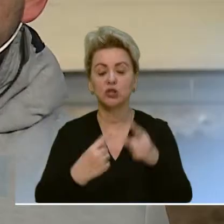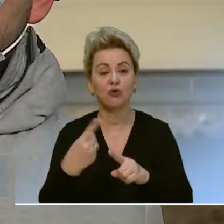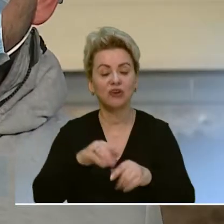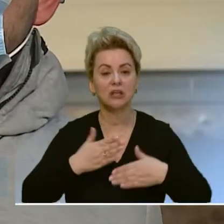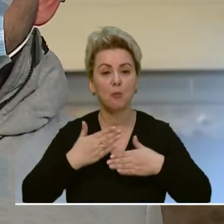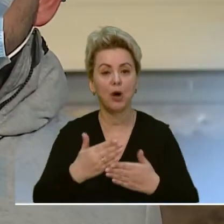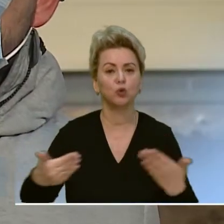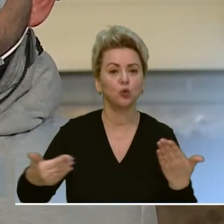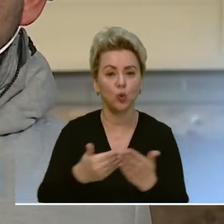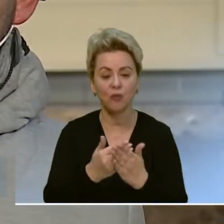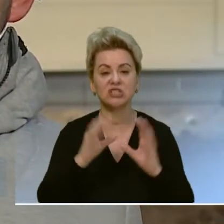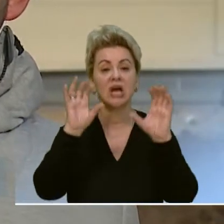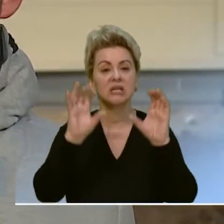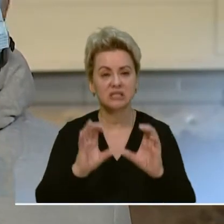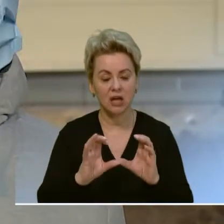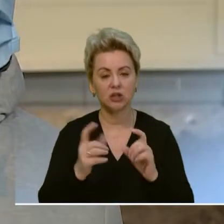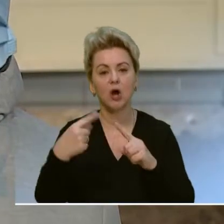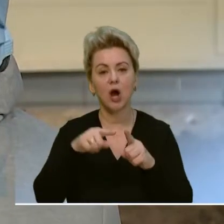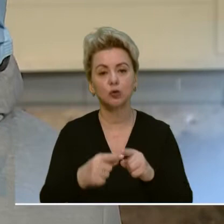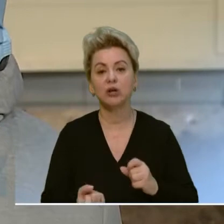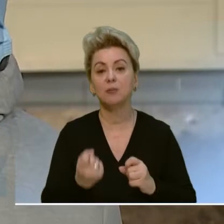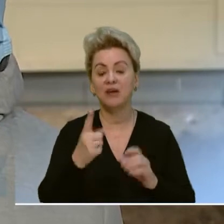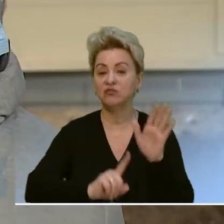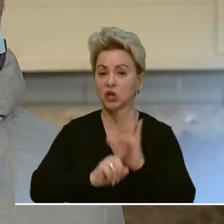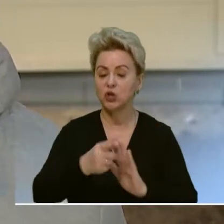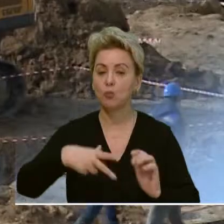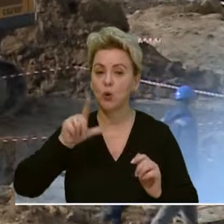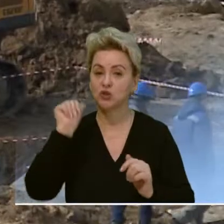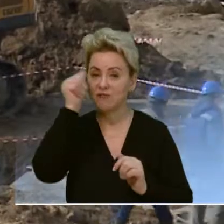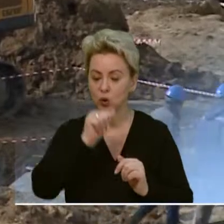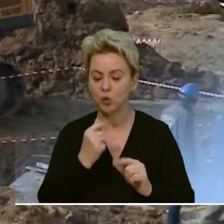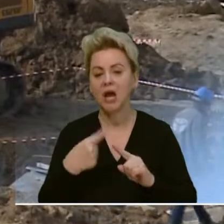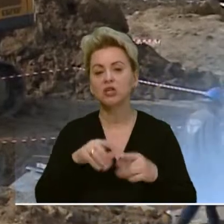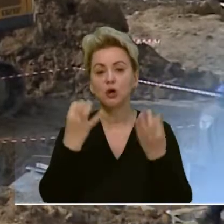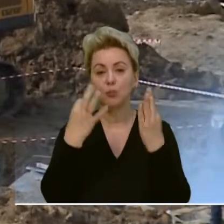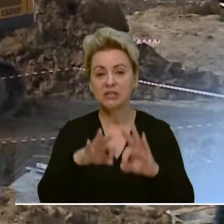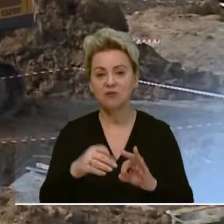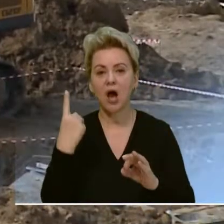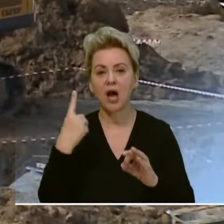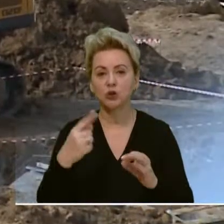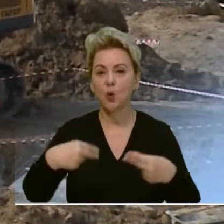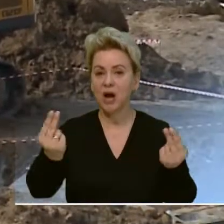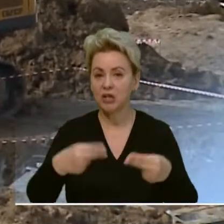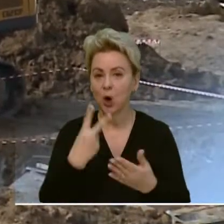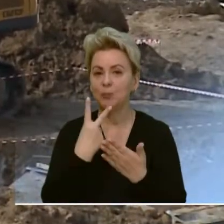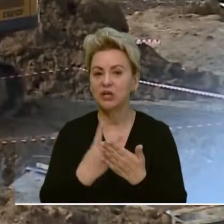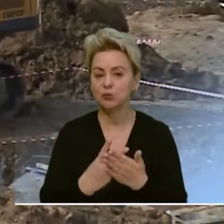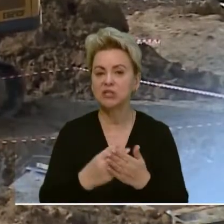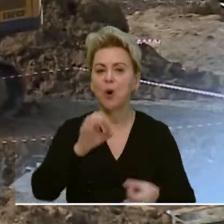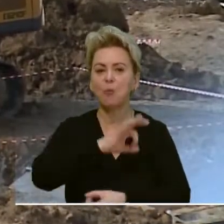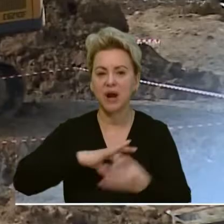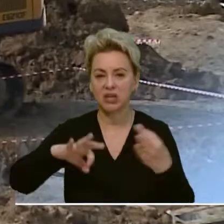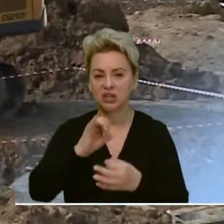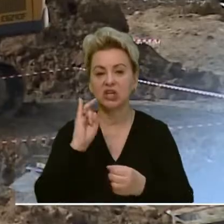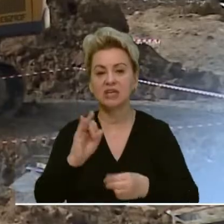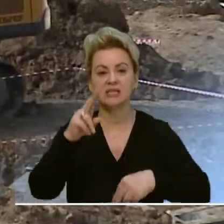этом помогли новшества в законодательстве, которые появились в начале прошлого года. Они позволили в одном контракте предусмотреть и